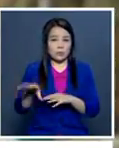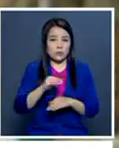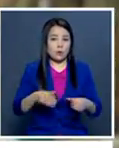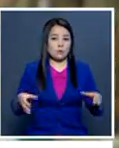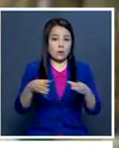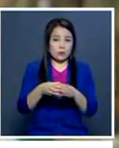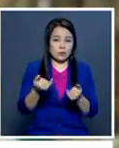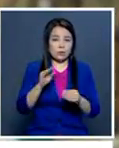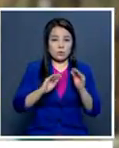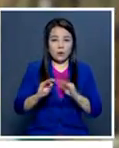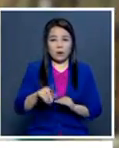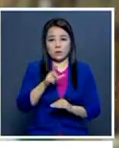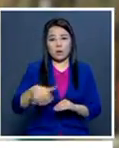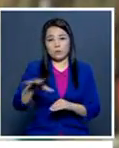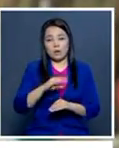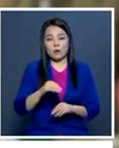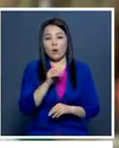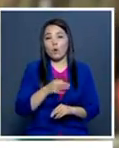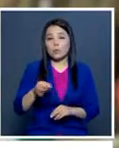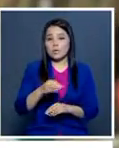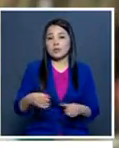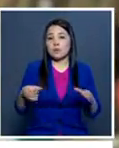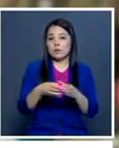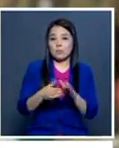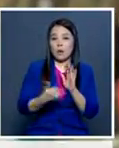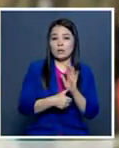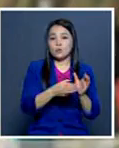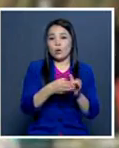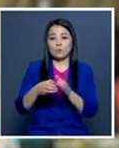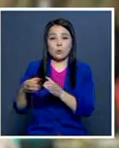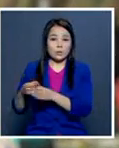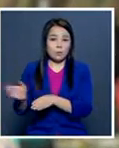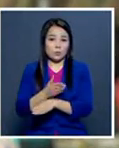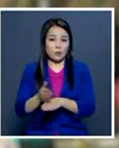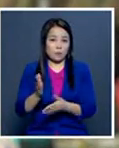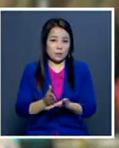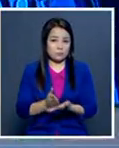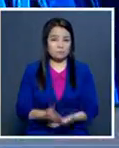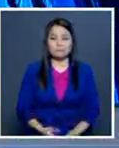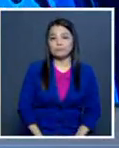отырған күшпен құралдарымыз облыстық департаменттің біз 6 топқа бөліп отырмыз.